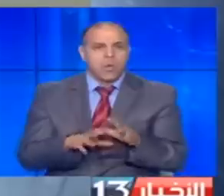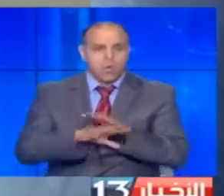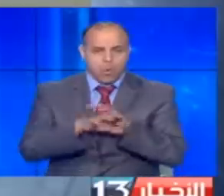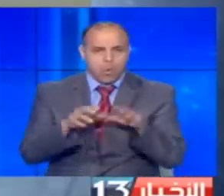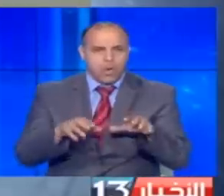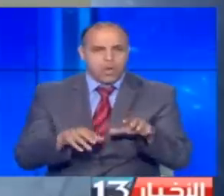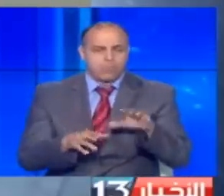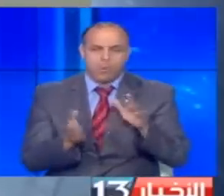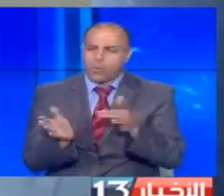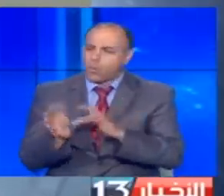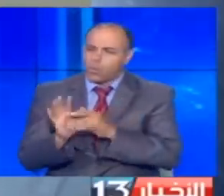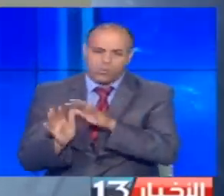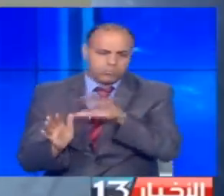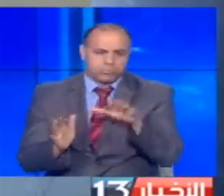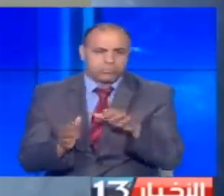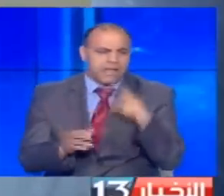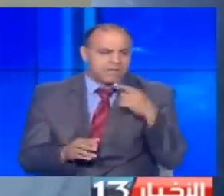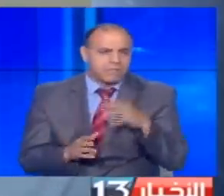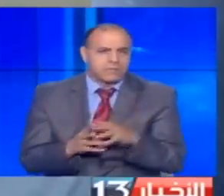قطاعات مثلا